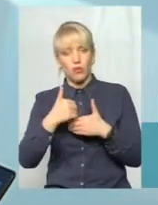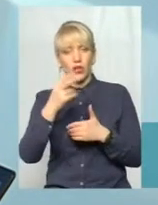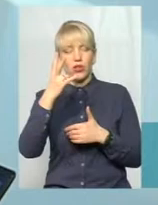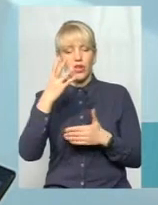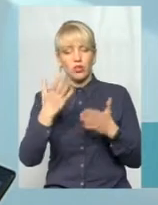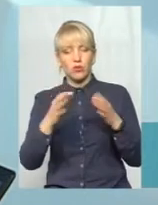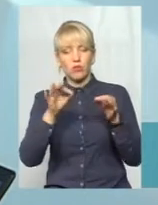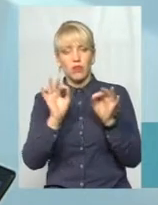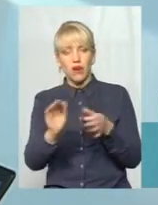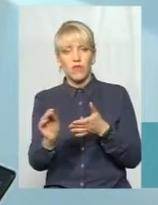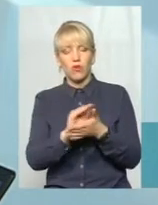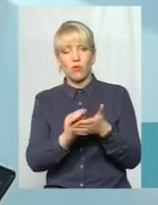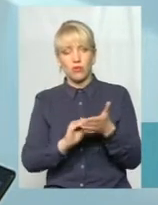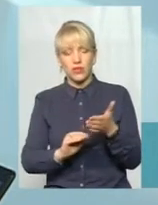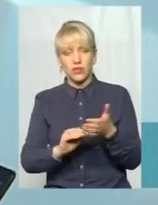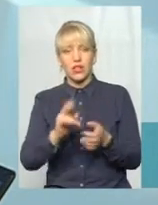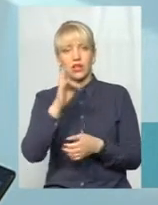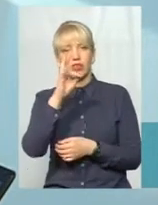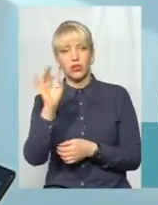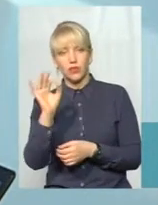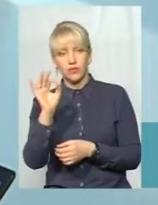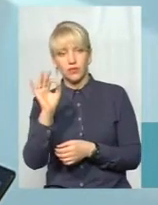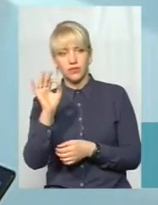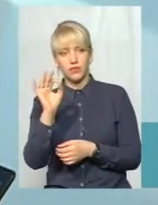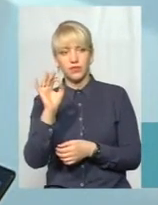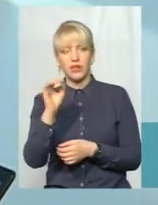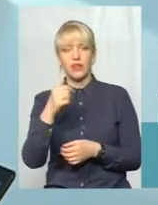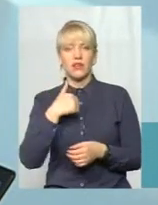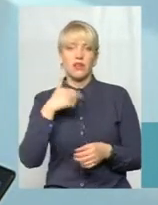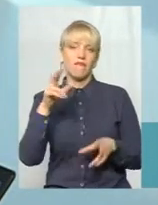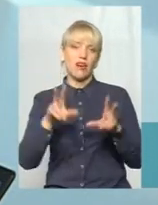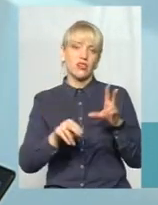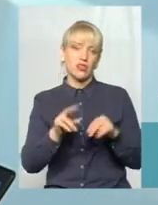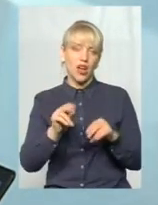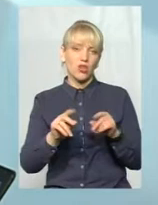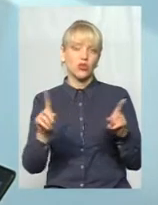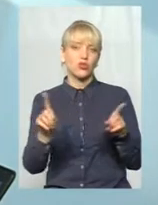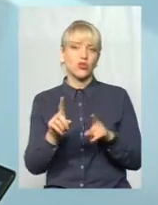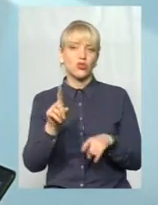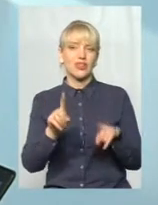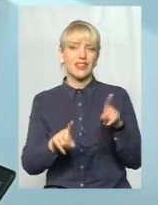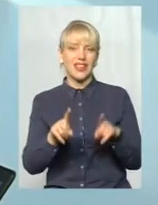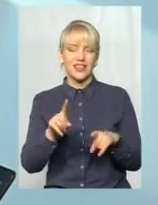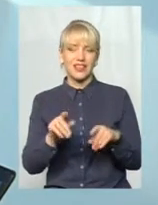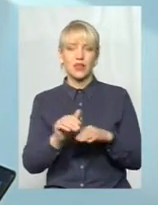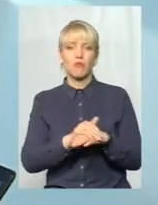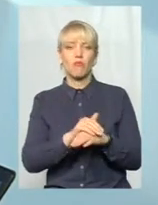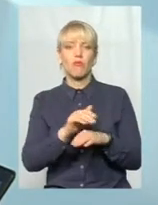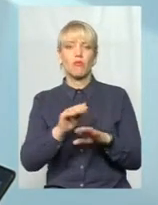на них можна було б офіційно звертатися. Але я вважаю, що деякі моменти,